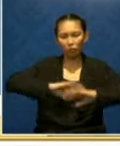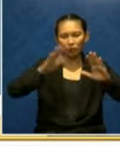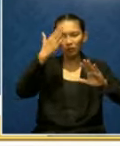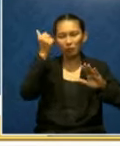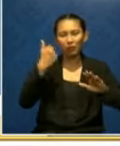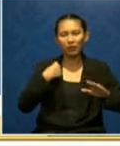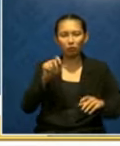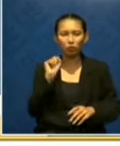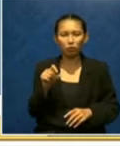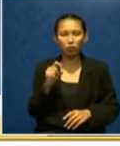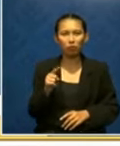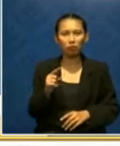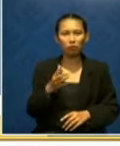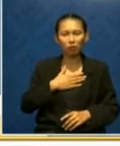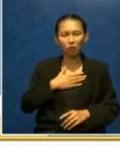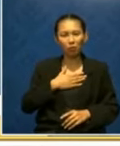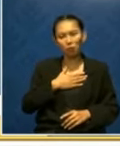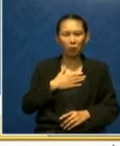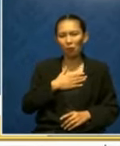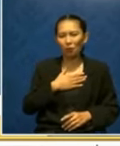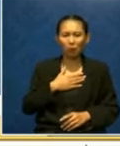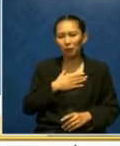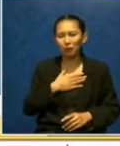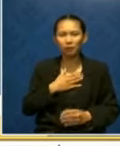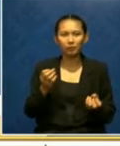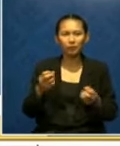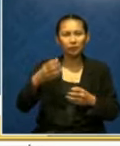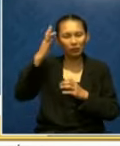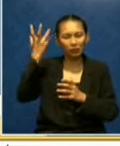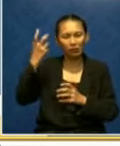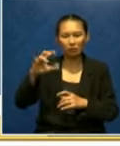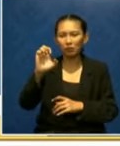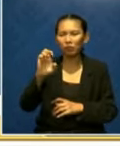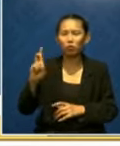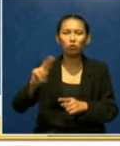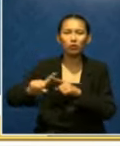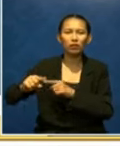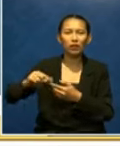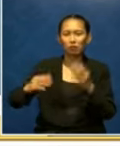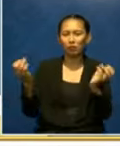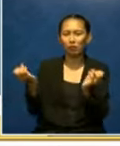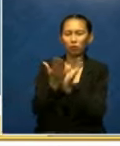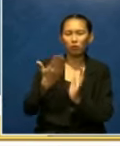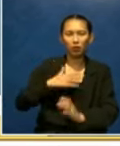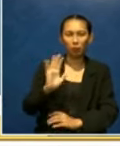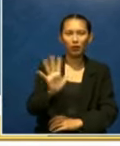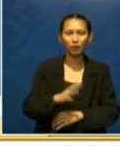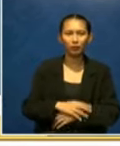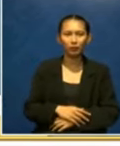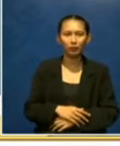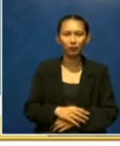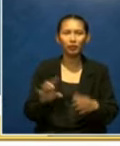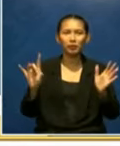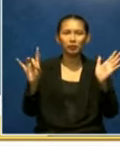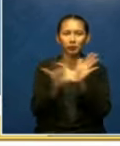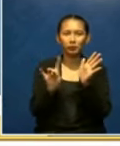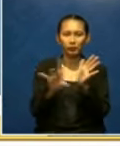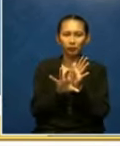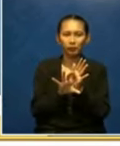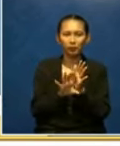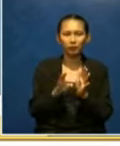โดยเร่งด่วนเพื่อที่เราจะได้ไม่ต้องโดนข้ออ้างเหล่านี้จากต่างประเทศในการที่จะกรีดกันทางการค้านะคะสุดท้ายค่ะท่าน